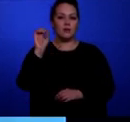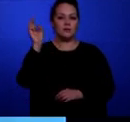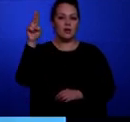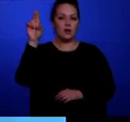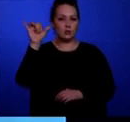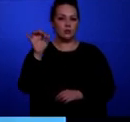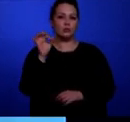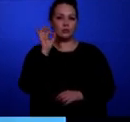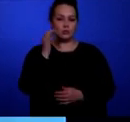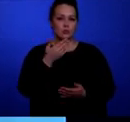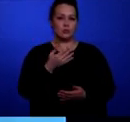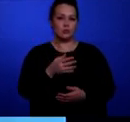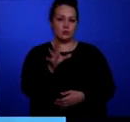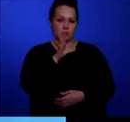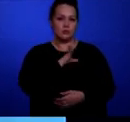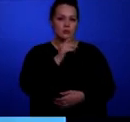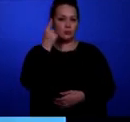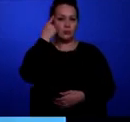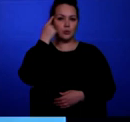уже сказали? Подумайте.